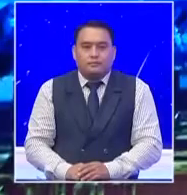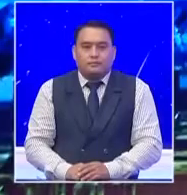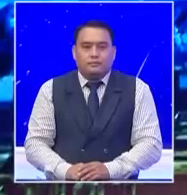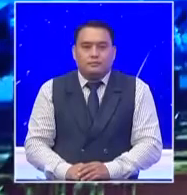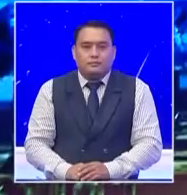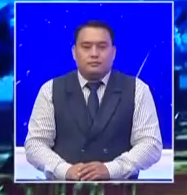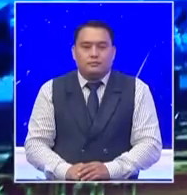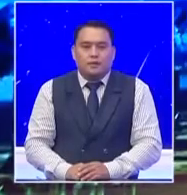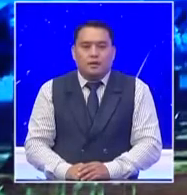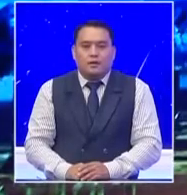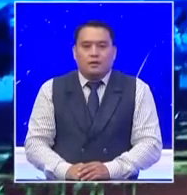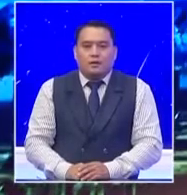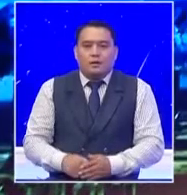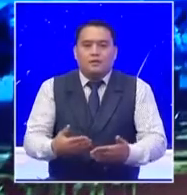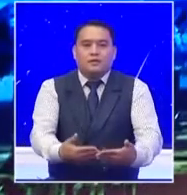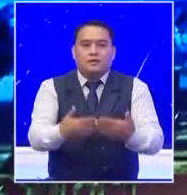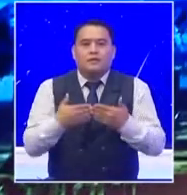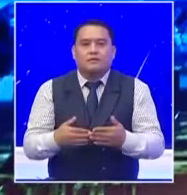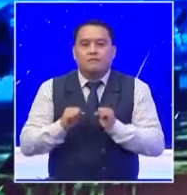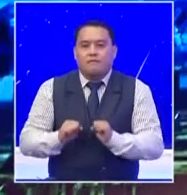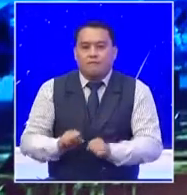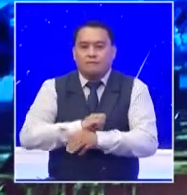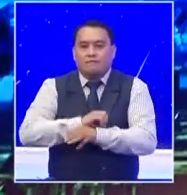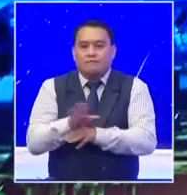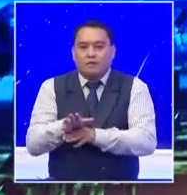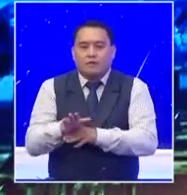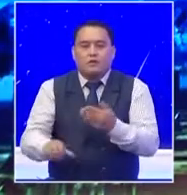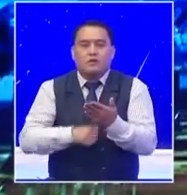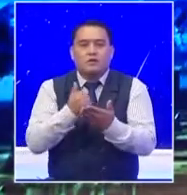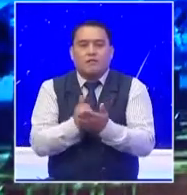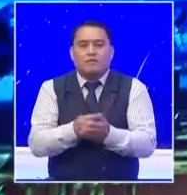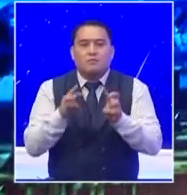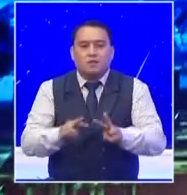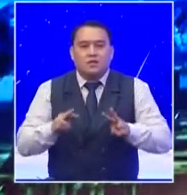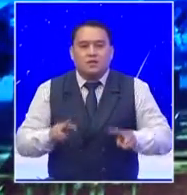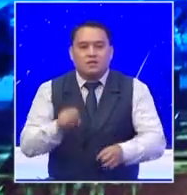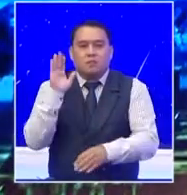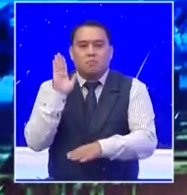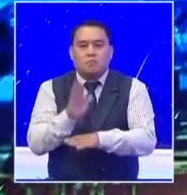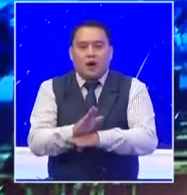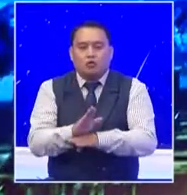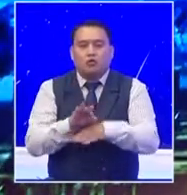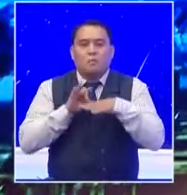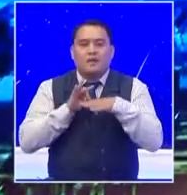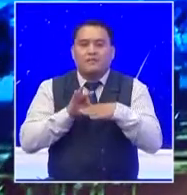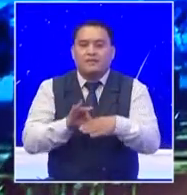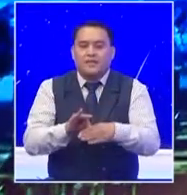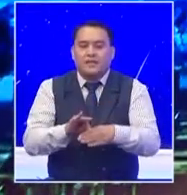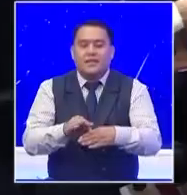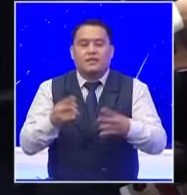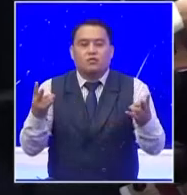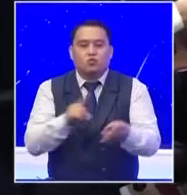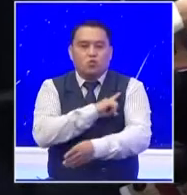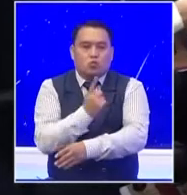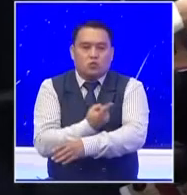Не допустить повторной волны заражения коронавирусом поручил Оскар Мамин во время правительственного селектора с регионами. По